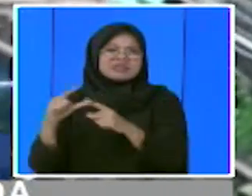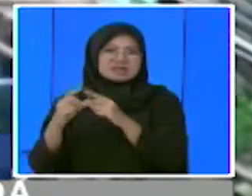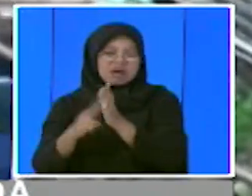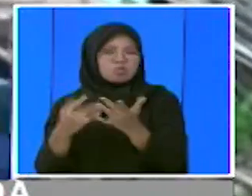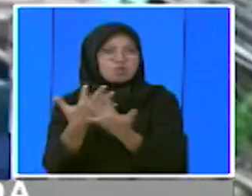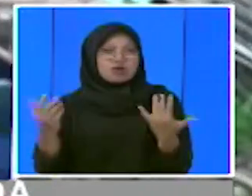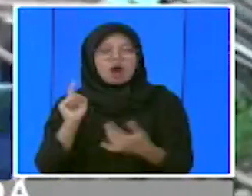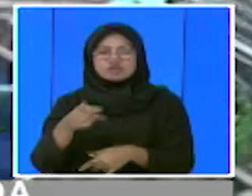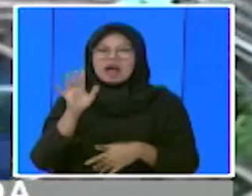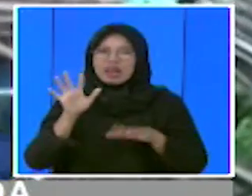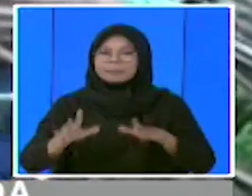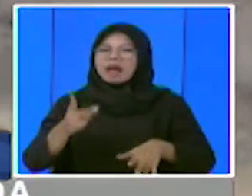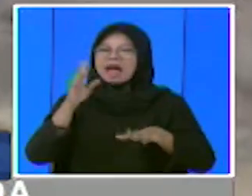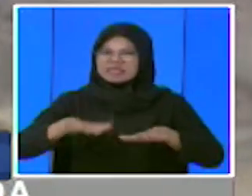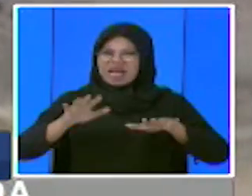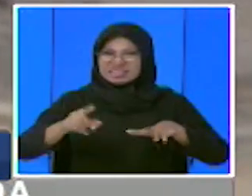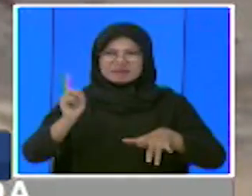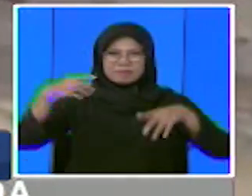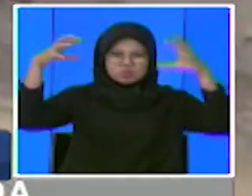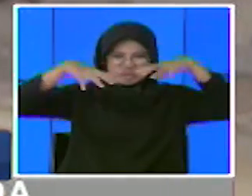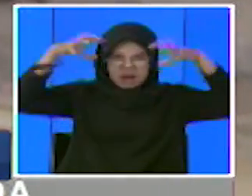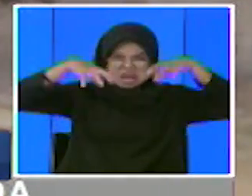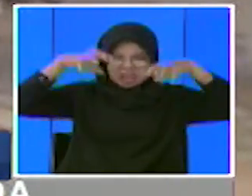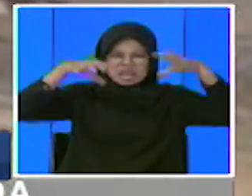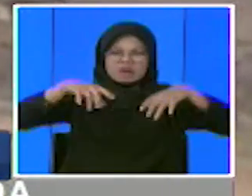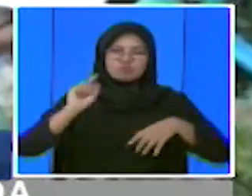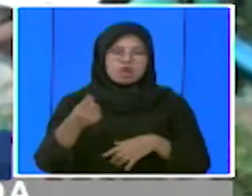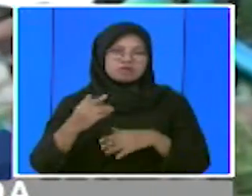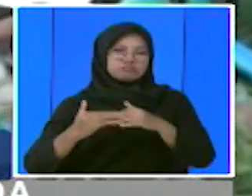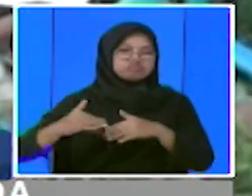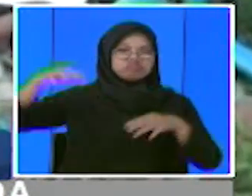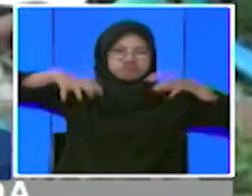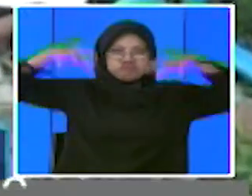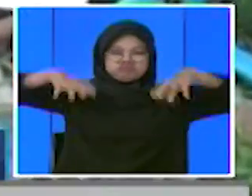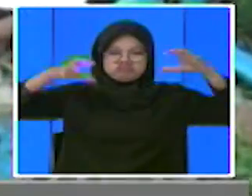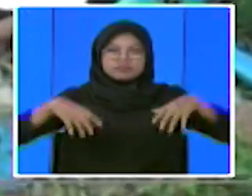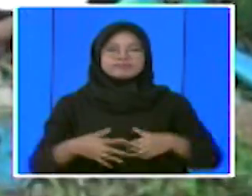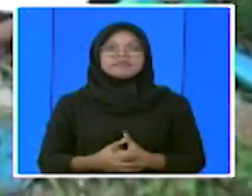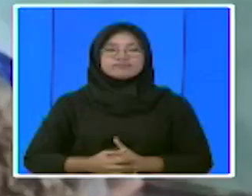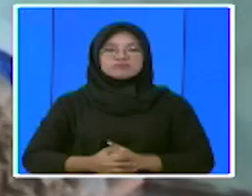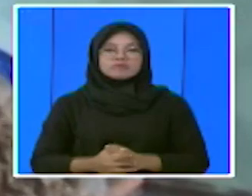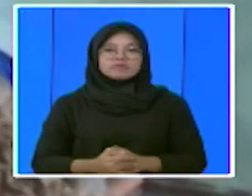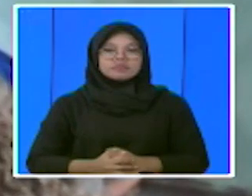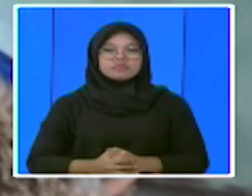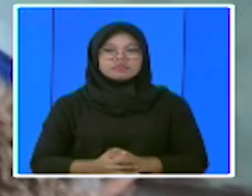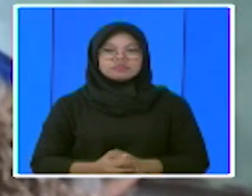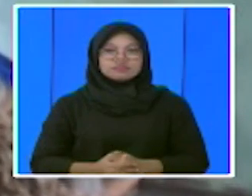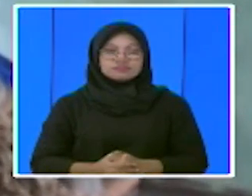waspada mengingat intensitas hujan masih tinggi. Dari Pangandaran, Jawa Barat, Irfan Ramdiansyah, iNews melaporkan.